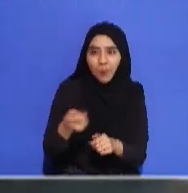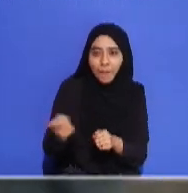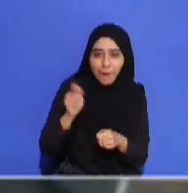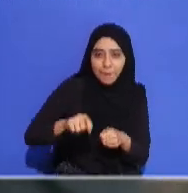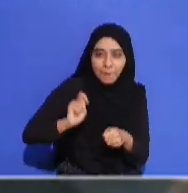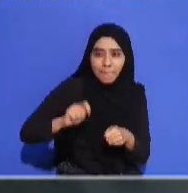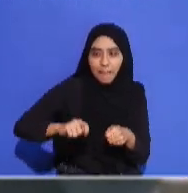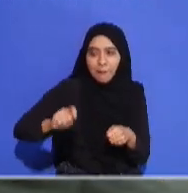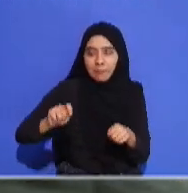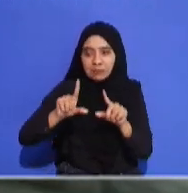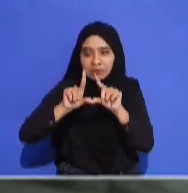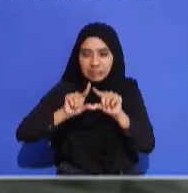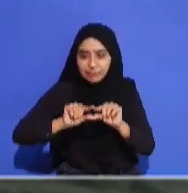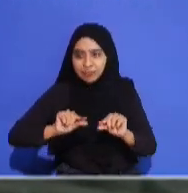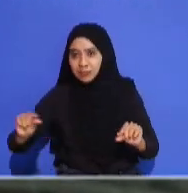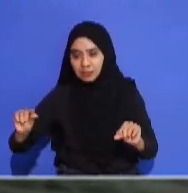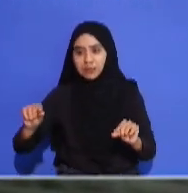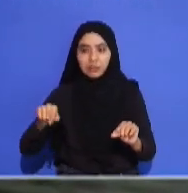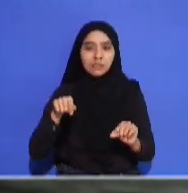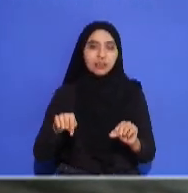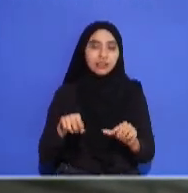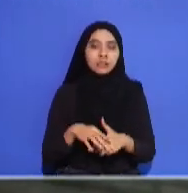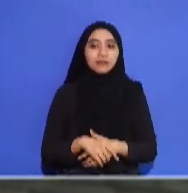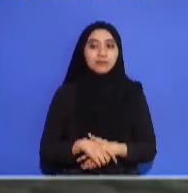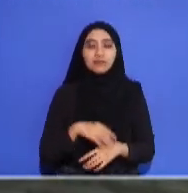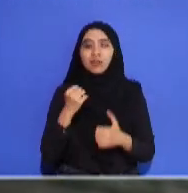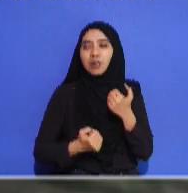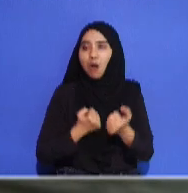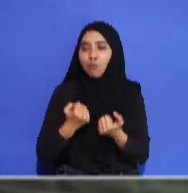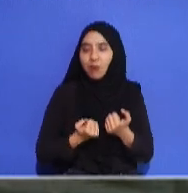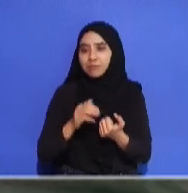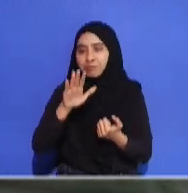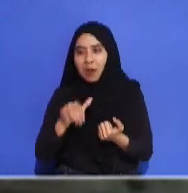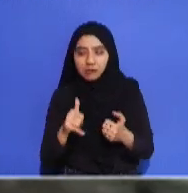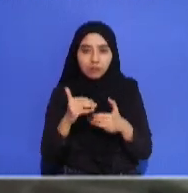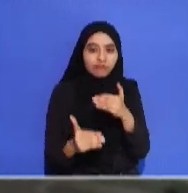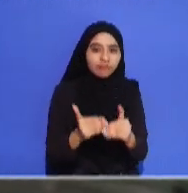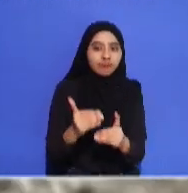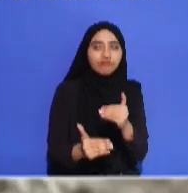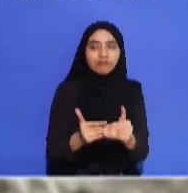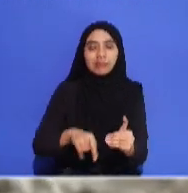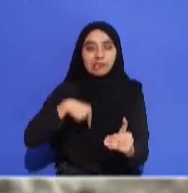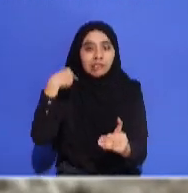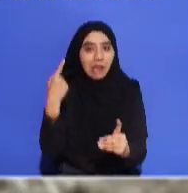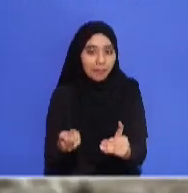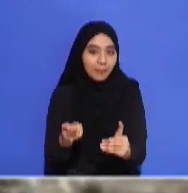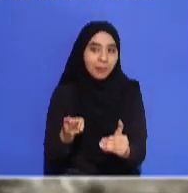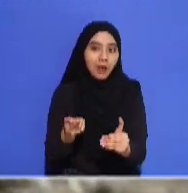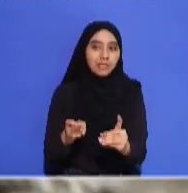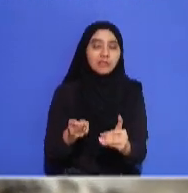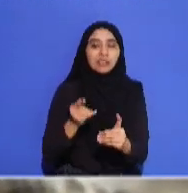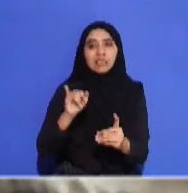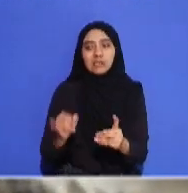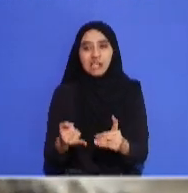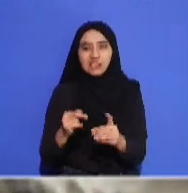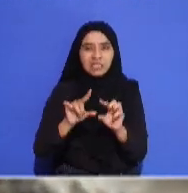dados tipis. Gredo ingkang mekaten wau tansah dipun ambali ngantos tosan utawi waja dados langkung